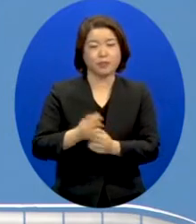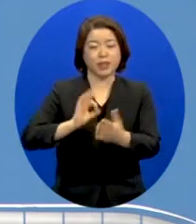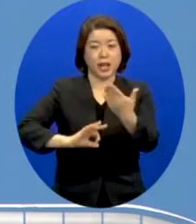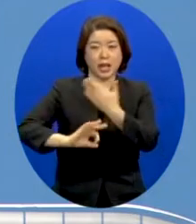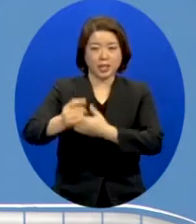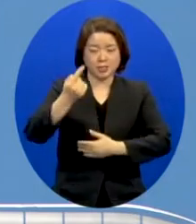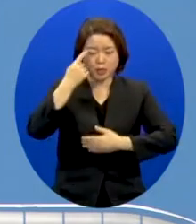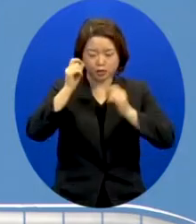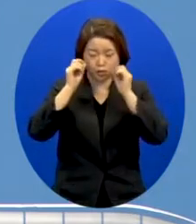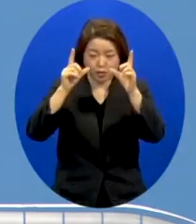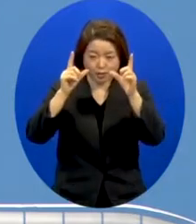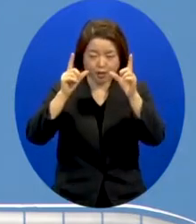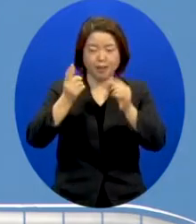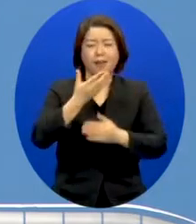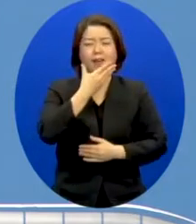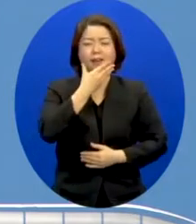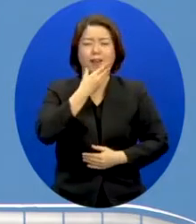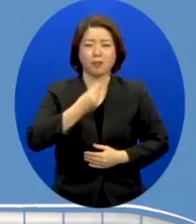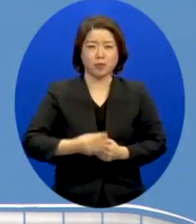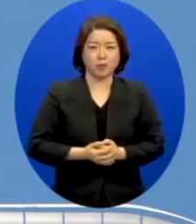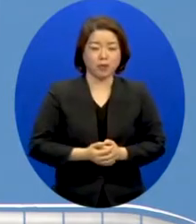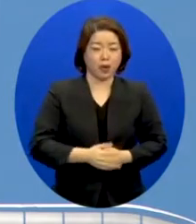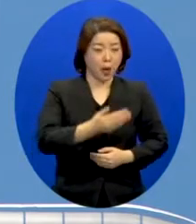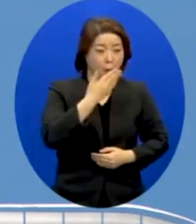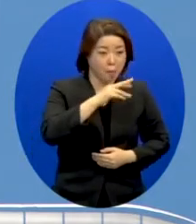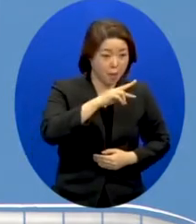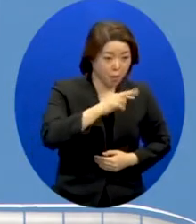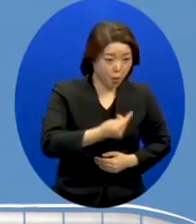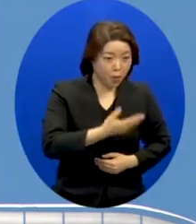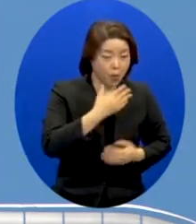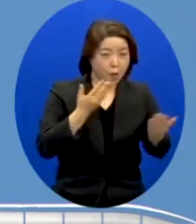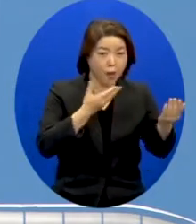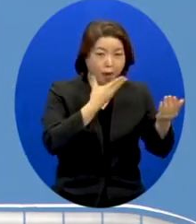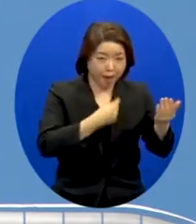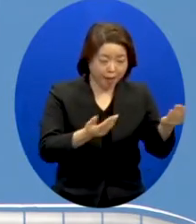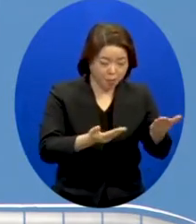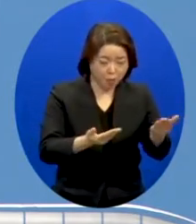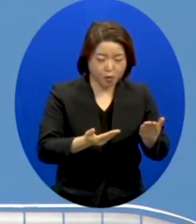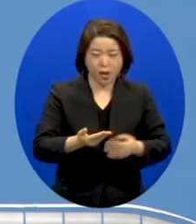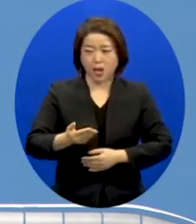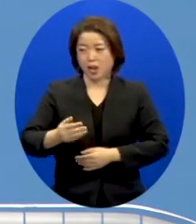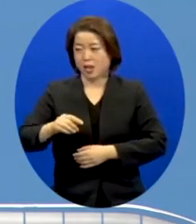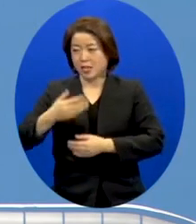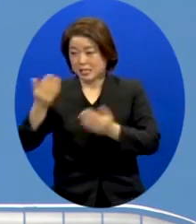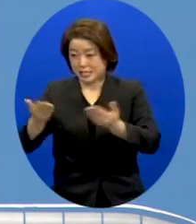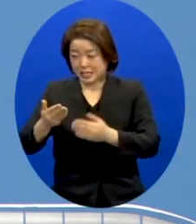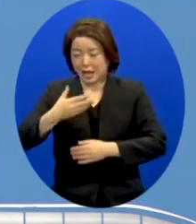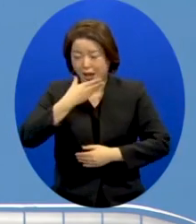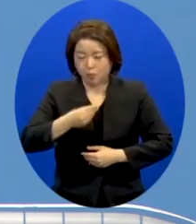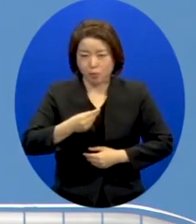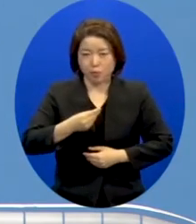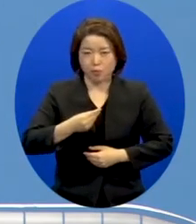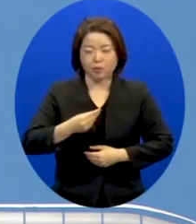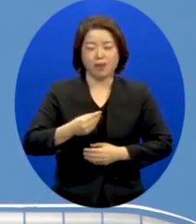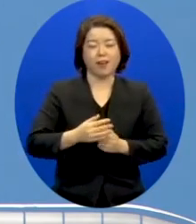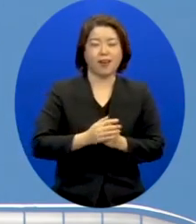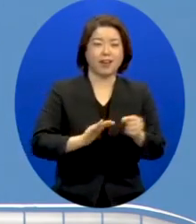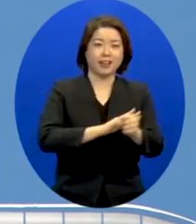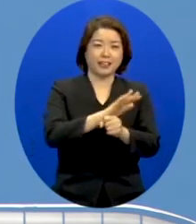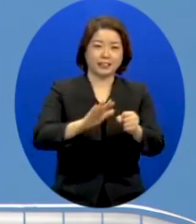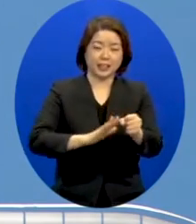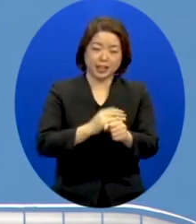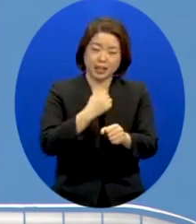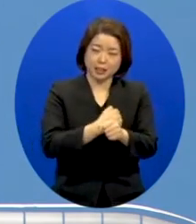뜨는 것이 행복합니다 밥을 먹어도 행복하고 일을 해도 행복합니다 사랑한다는 것은 참 너무나